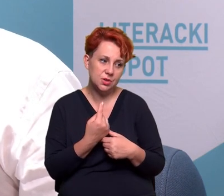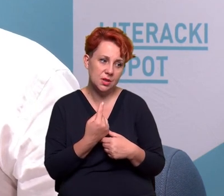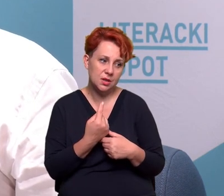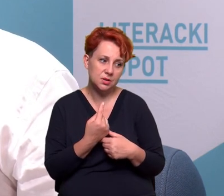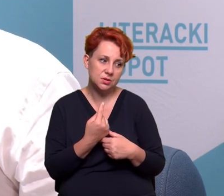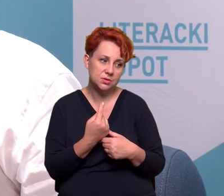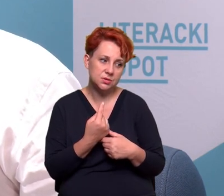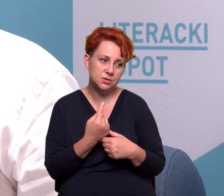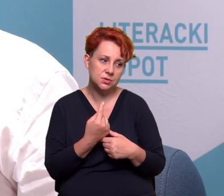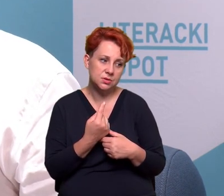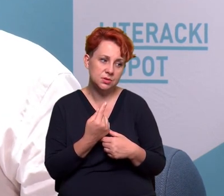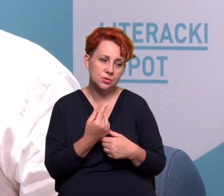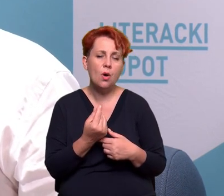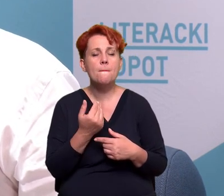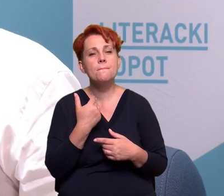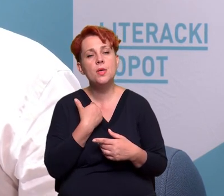powiedziałbym,